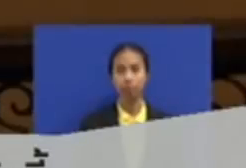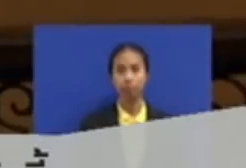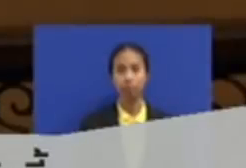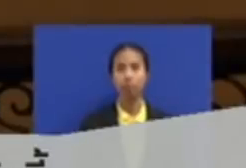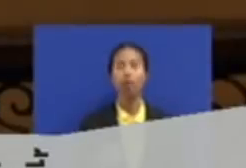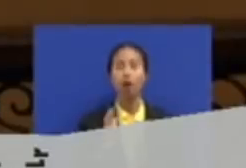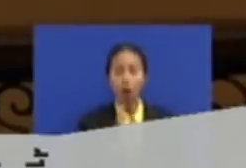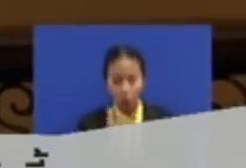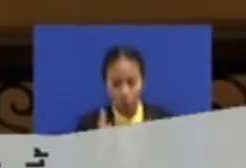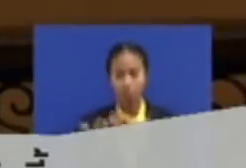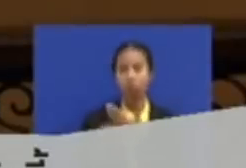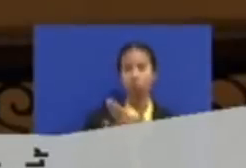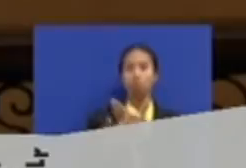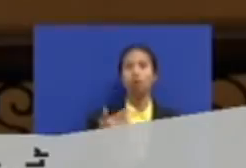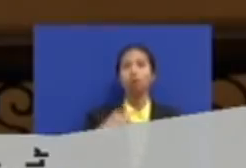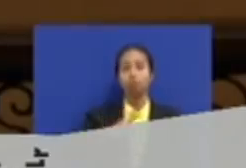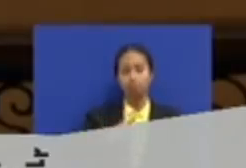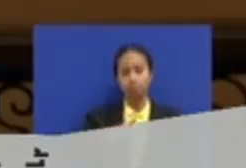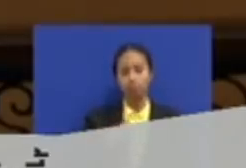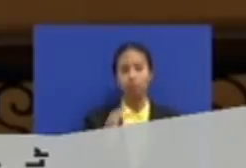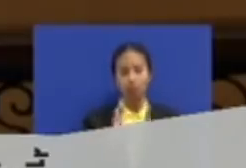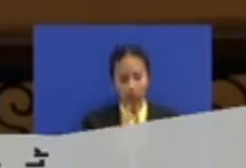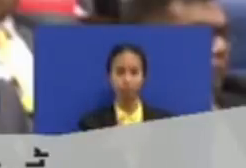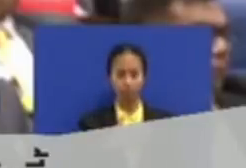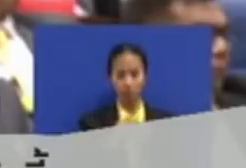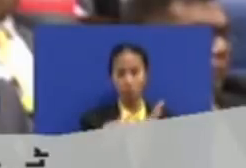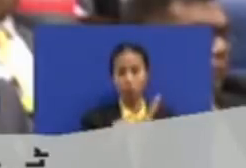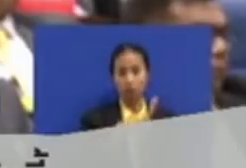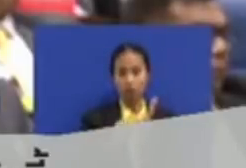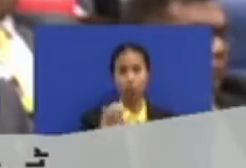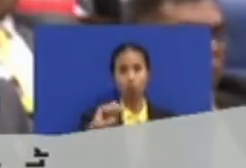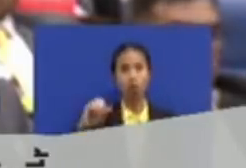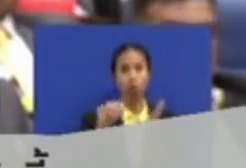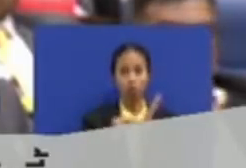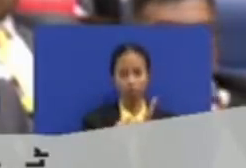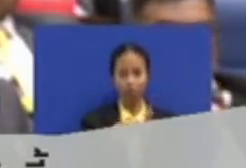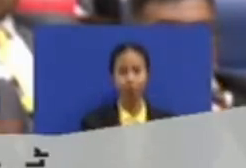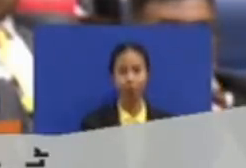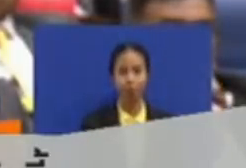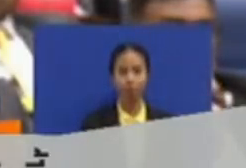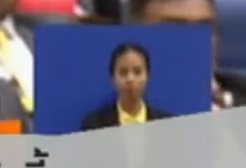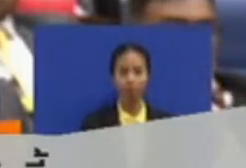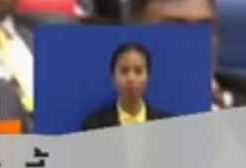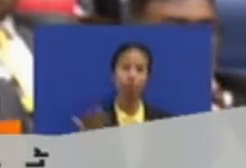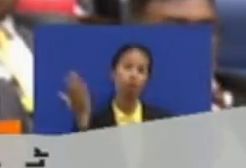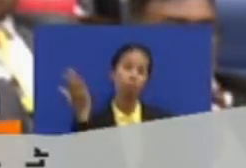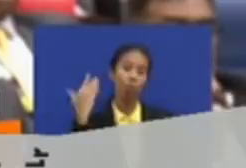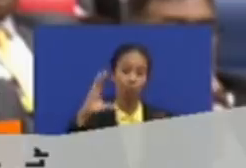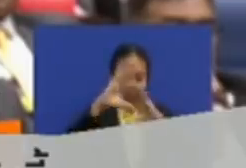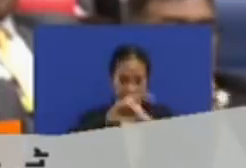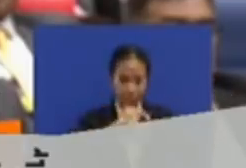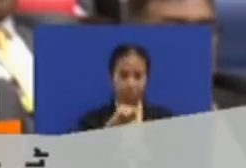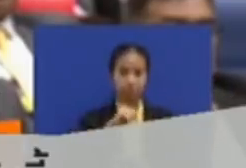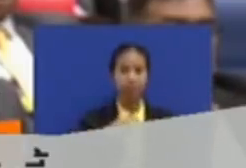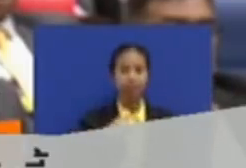รเลื่อนการโหวตเลือกประธานสภาผู้แทนราษฎรหรือไม่ครับโดยที่ประชุมขณะนี้ก็อยู่ระหว่างการลงมติว่าจะเลื่อนการโห